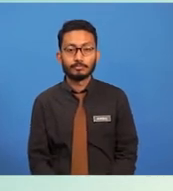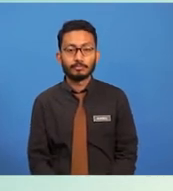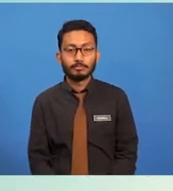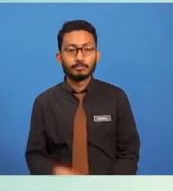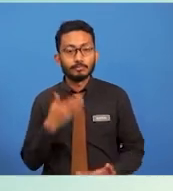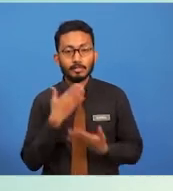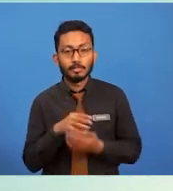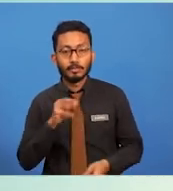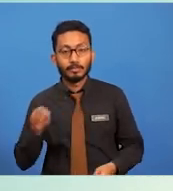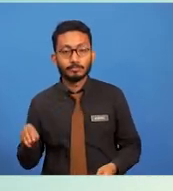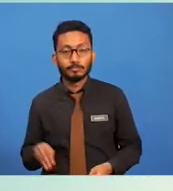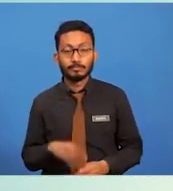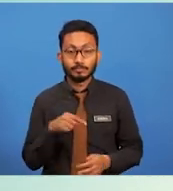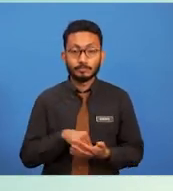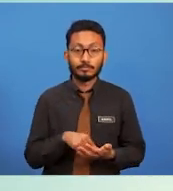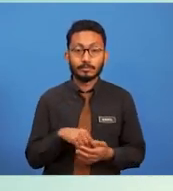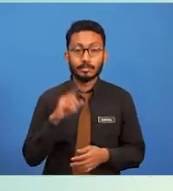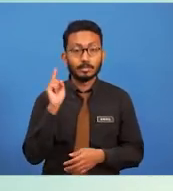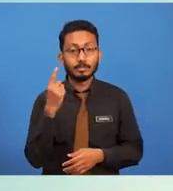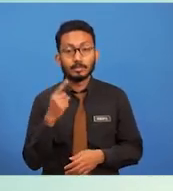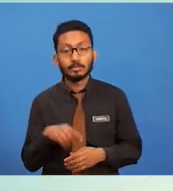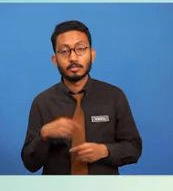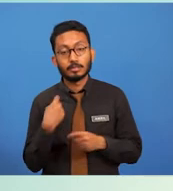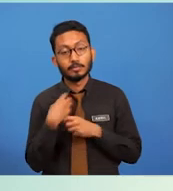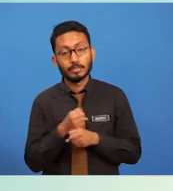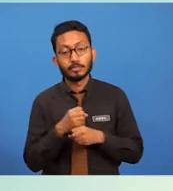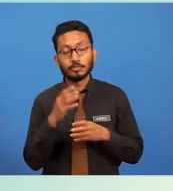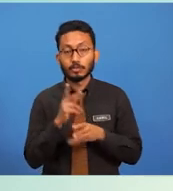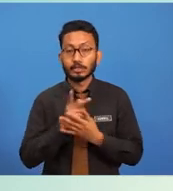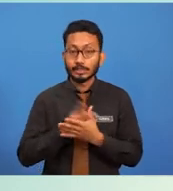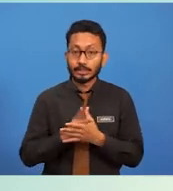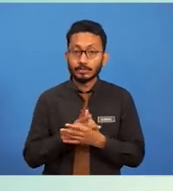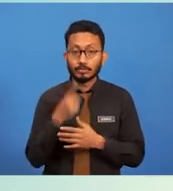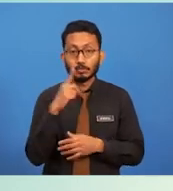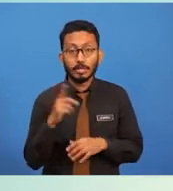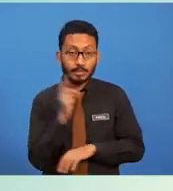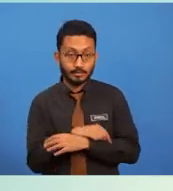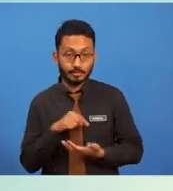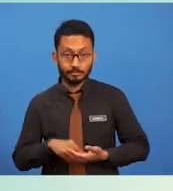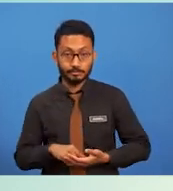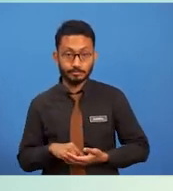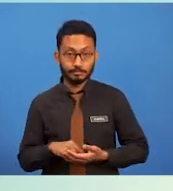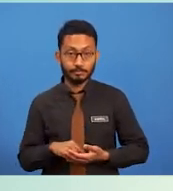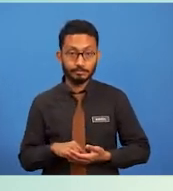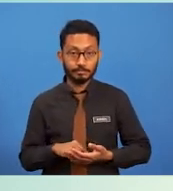Baiklah murid-murid, ini sahaja yang dapat cikgu kongsikan untuk hari ini.